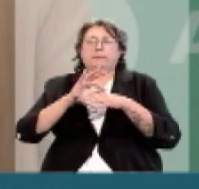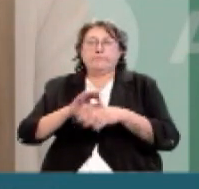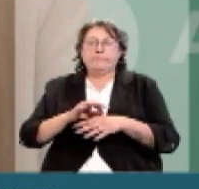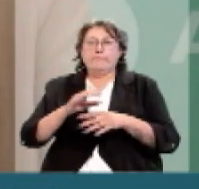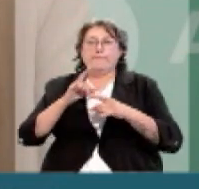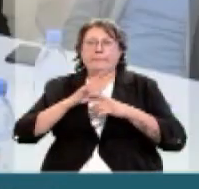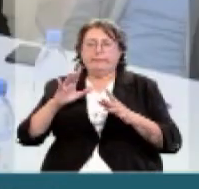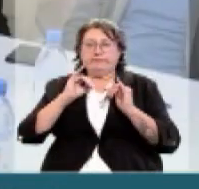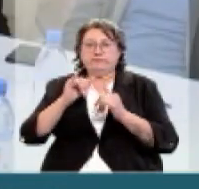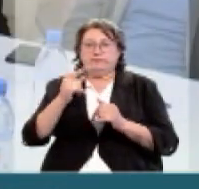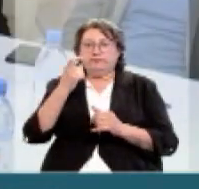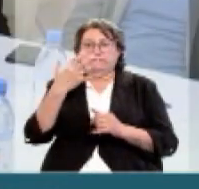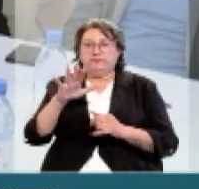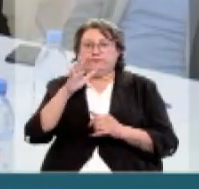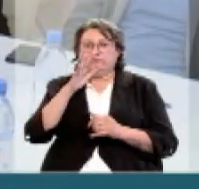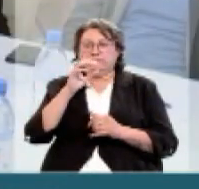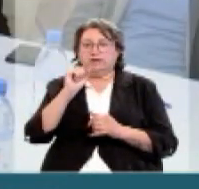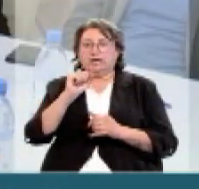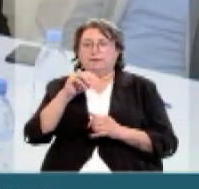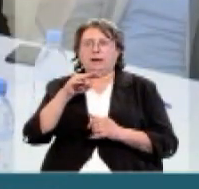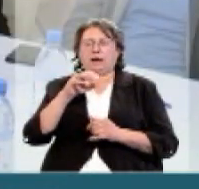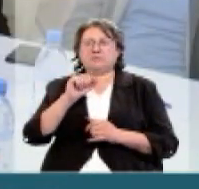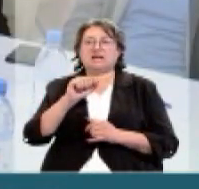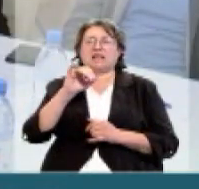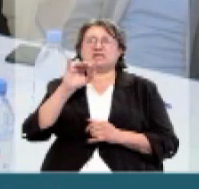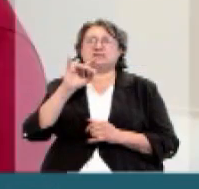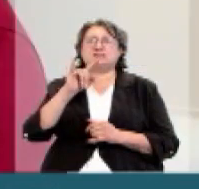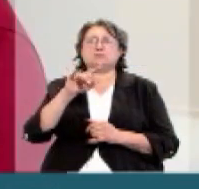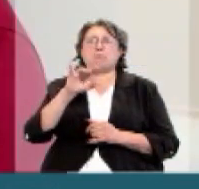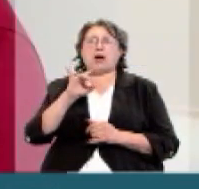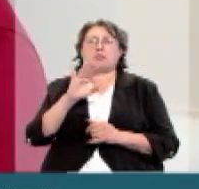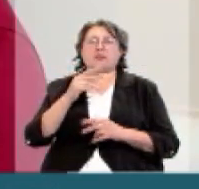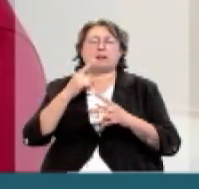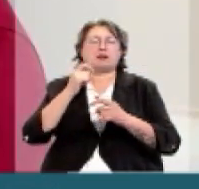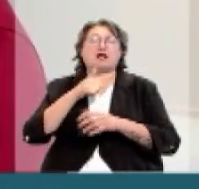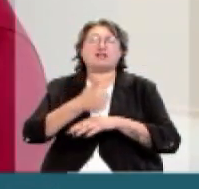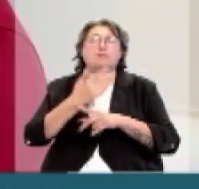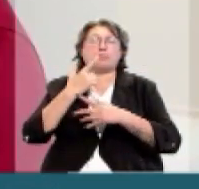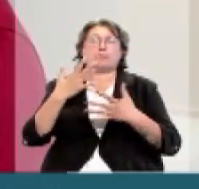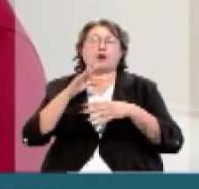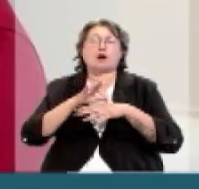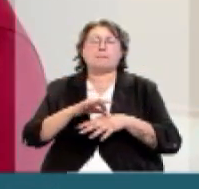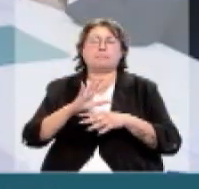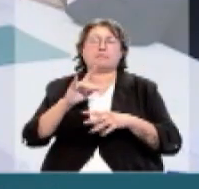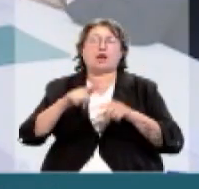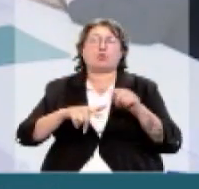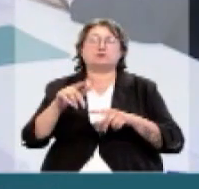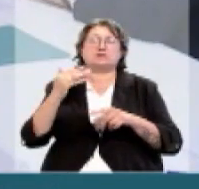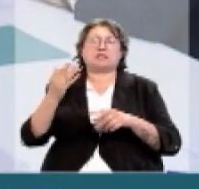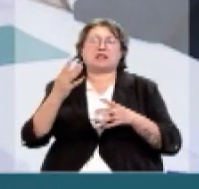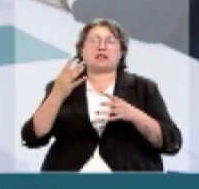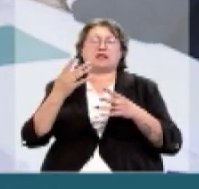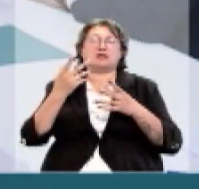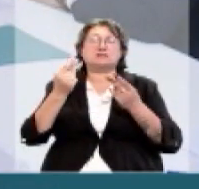қыркүйектің 5 мен 9 аралығында өтеді. Республикалық айтыс, ғылыми тәжірибелік конференция, мемориалдық мұражайға экскурсиялар мен түрлі